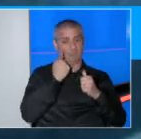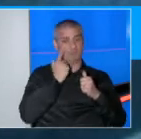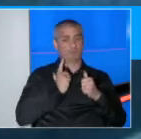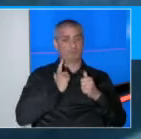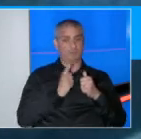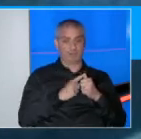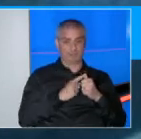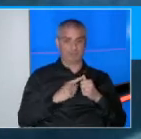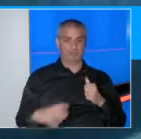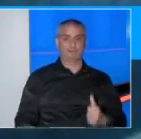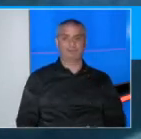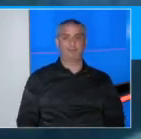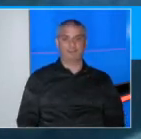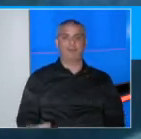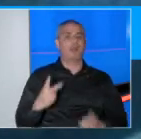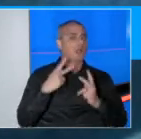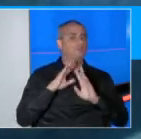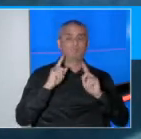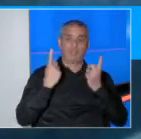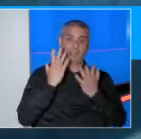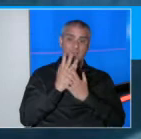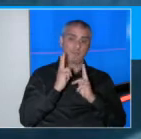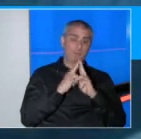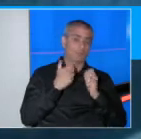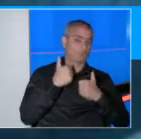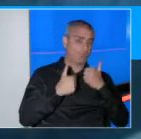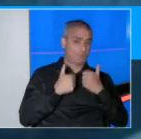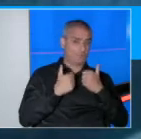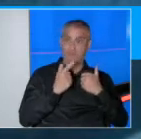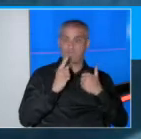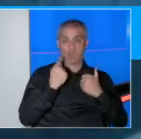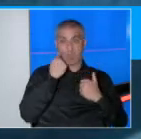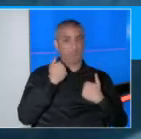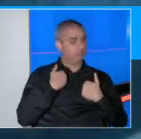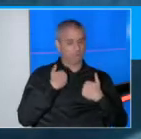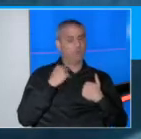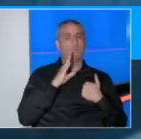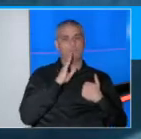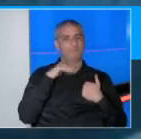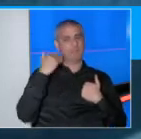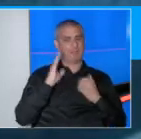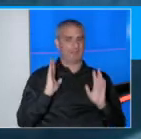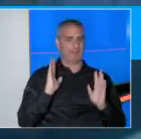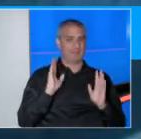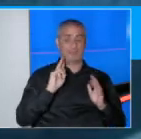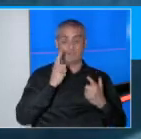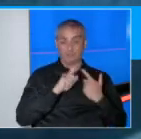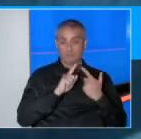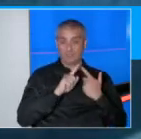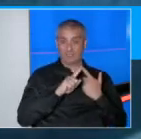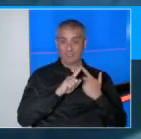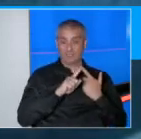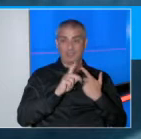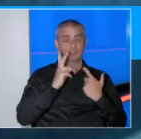האישית. לא משנה מה יקרה מסביב, אם פגשנו מועמד או מועמדת והם לא הרשימו אותנו, תהיה להם בעיה. פעם שנייה, במידה